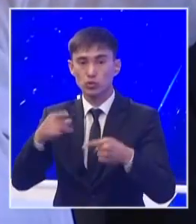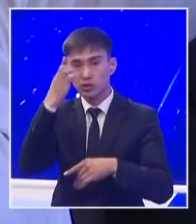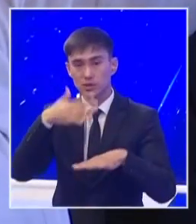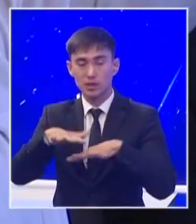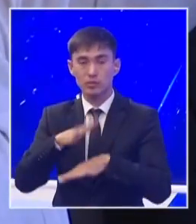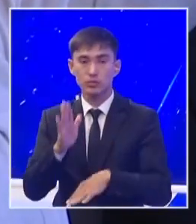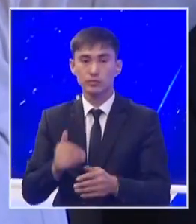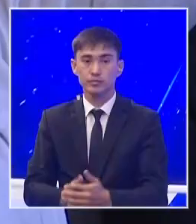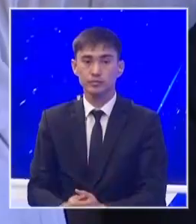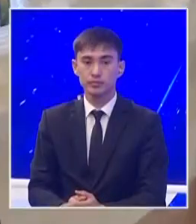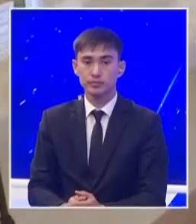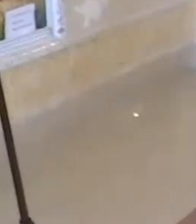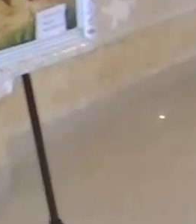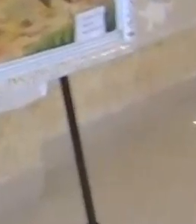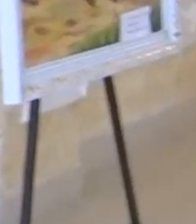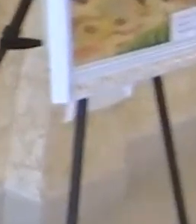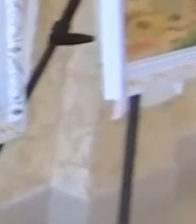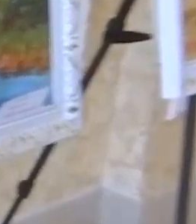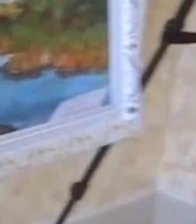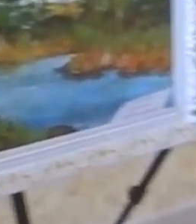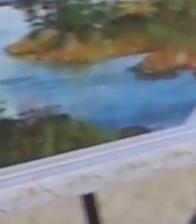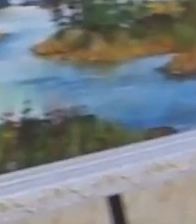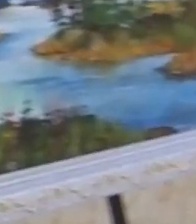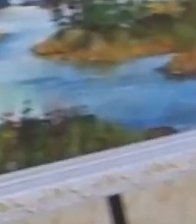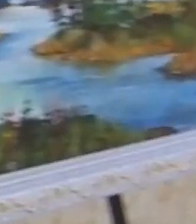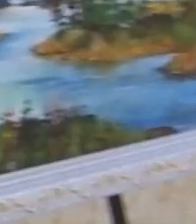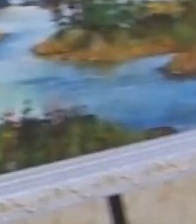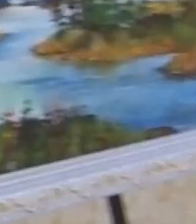стран. Гульдана Амирова, Аблай Кутакбай, телеканал ЖТСУ.